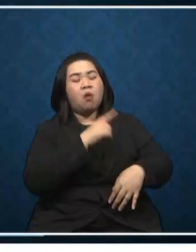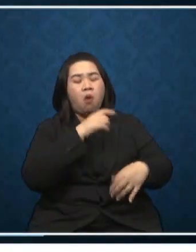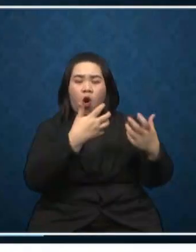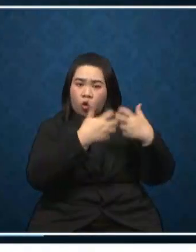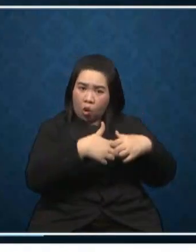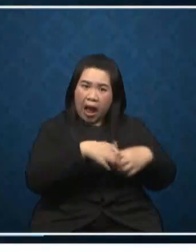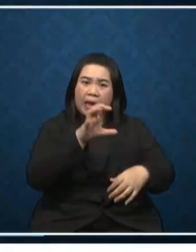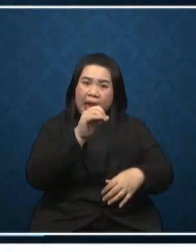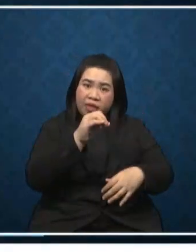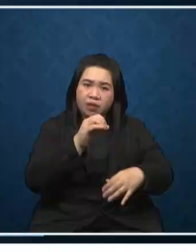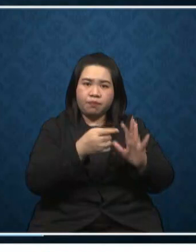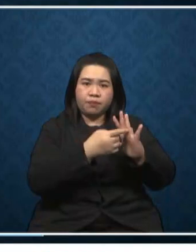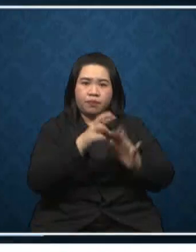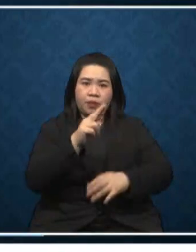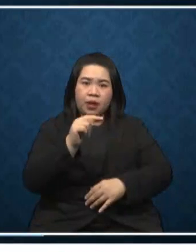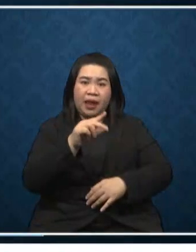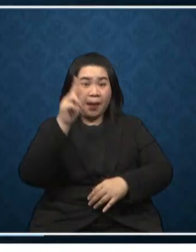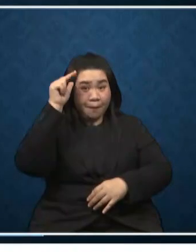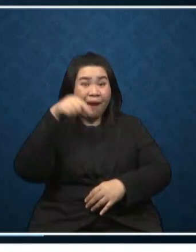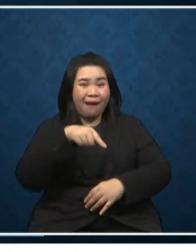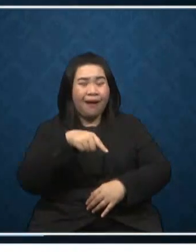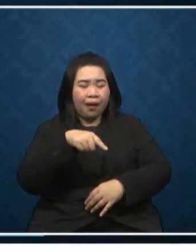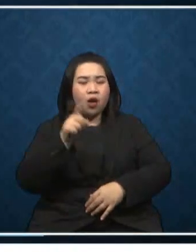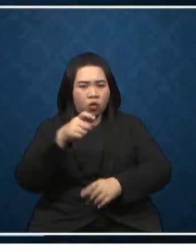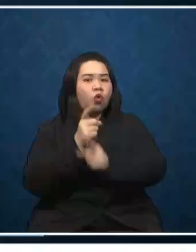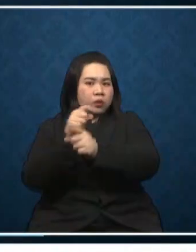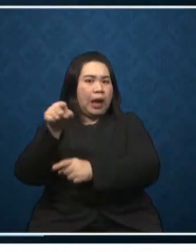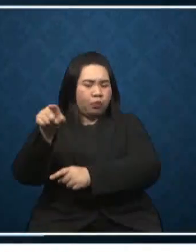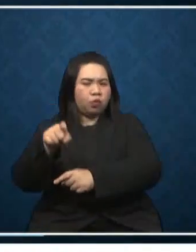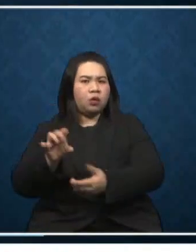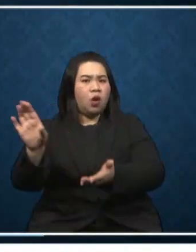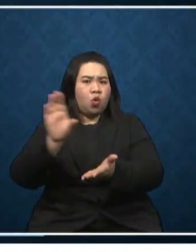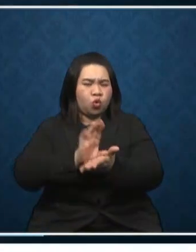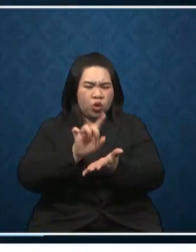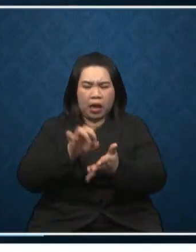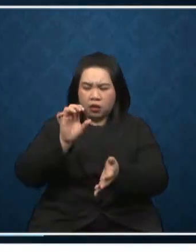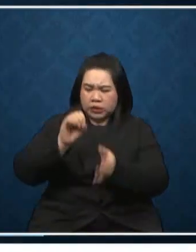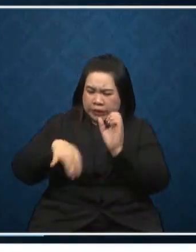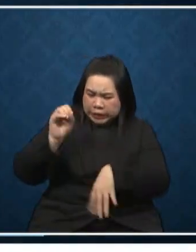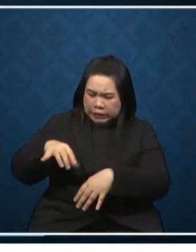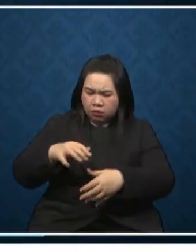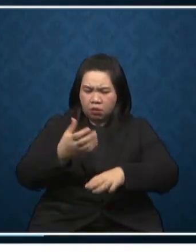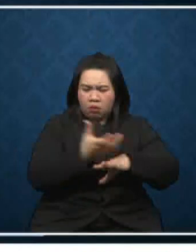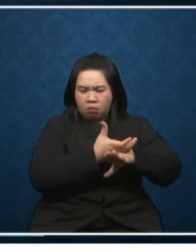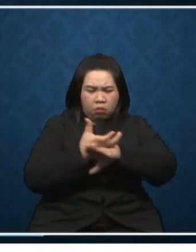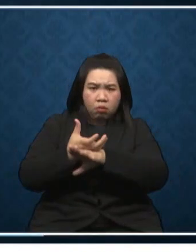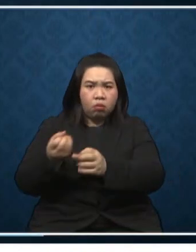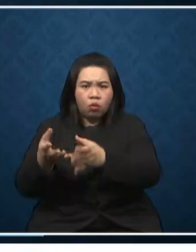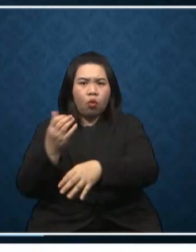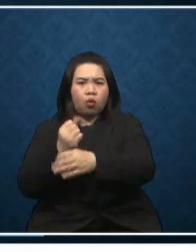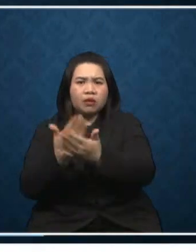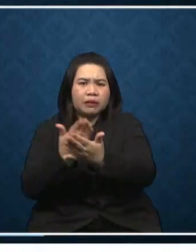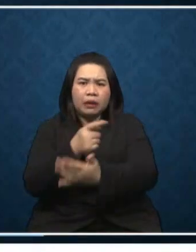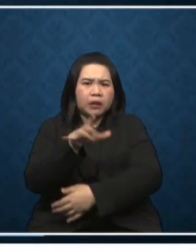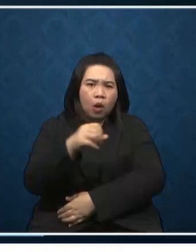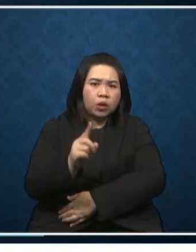ระคือจะฝตามกมโงงานสากรรมก็ไม่มีทุนทาตต์ még Van Bottom ต้องแ่ไขโงงานผ